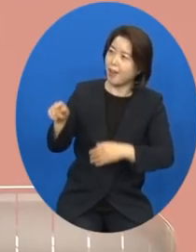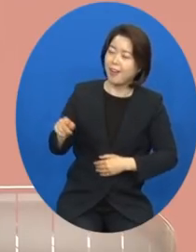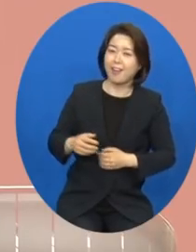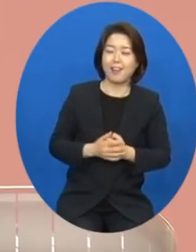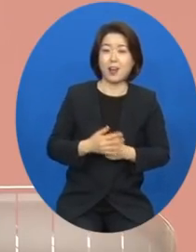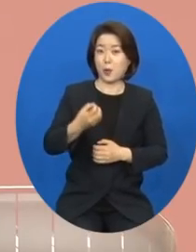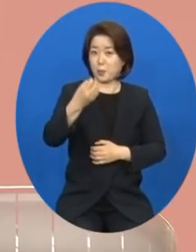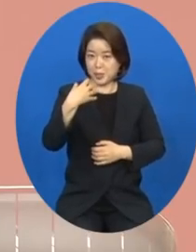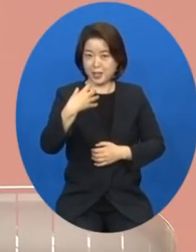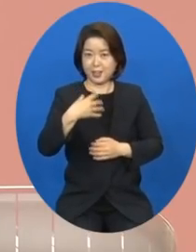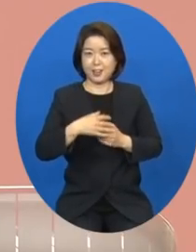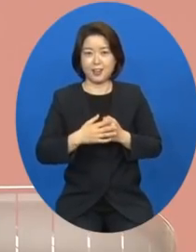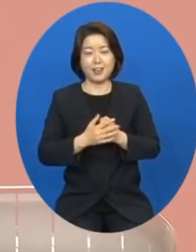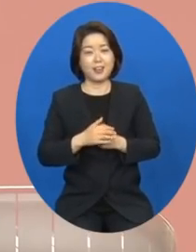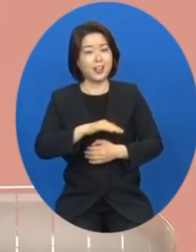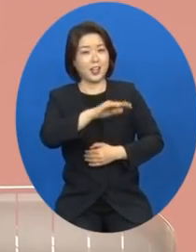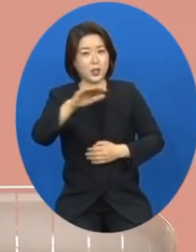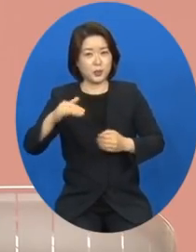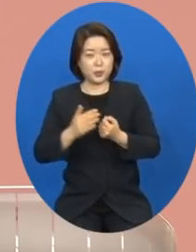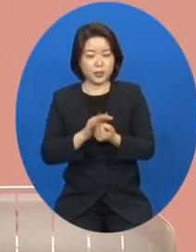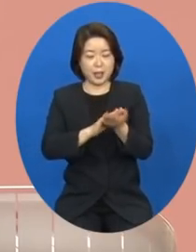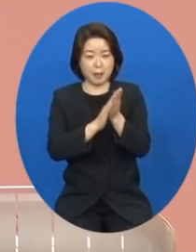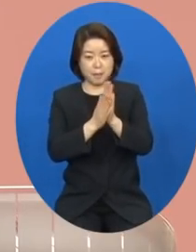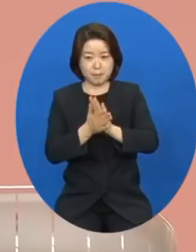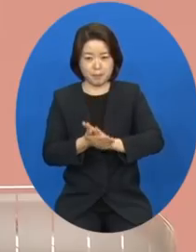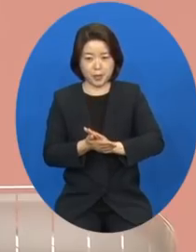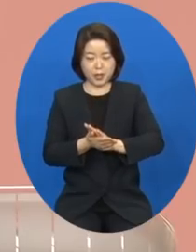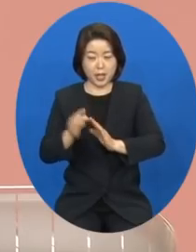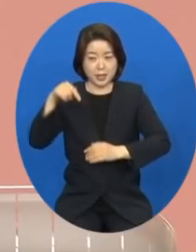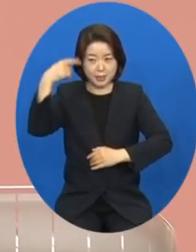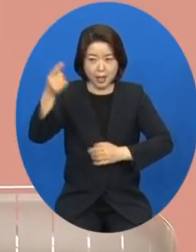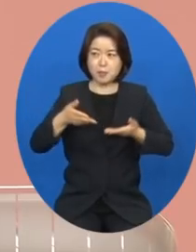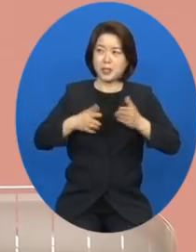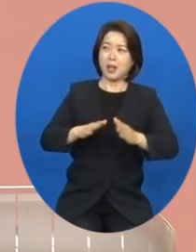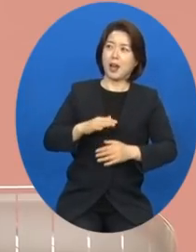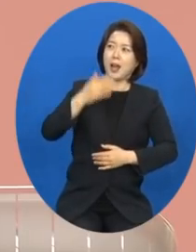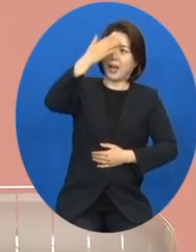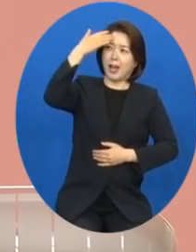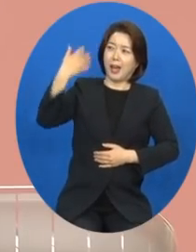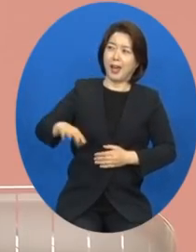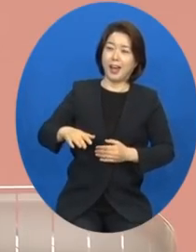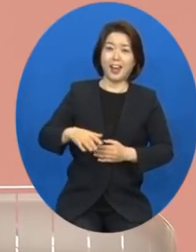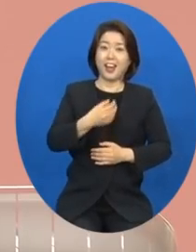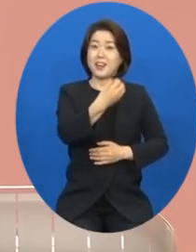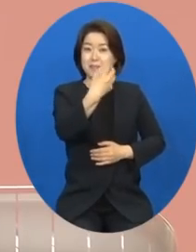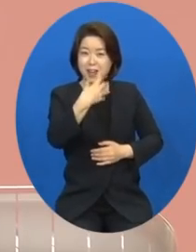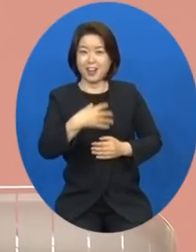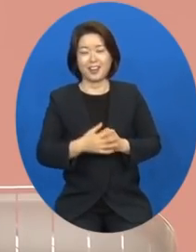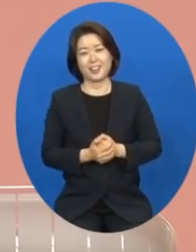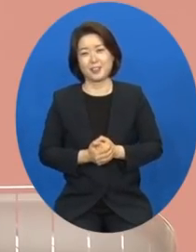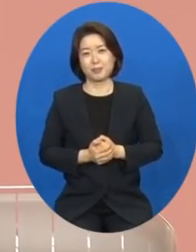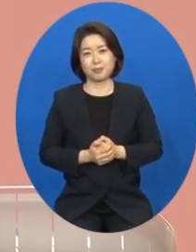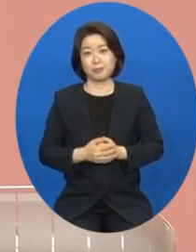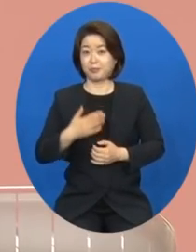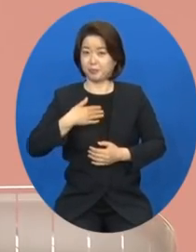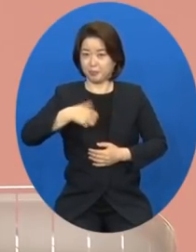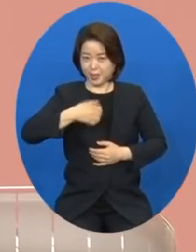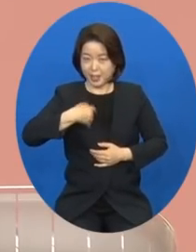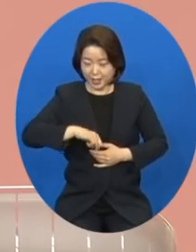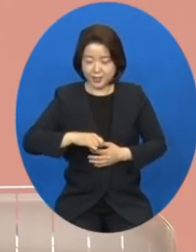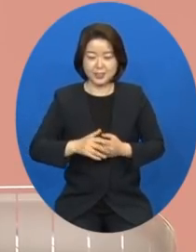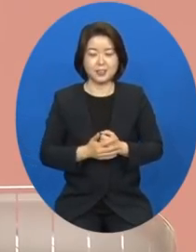얘기도 하고요 아 정말 우리가 당한 다음에 변하게 다행이네요 뭐 이런 얘기 할 때도 될꺼예요 아이들이 요